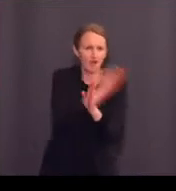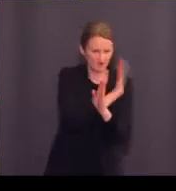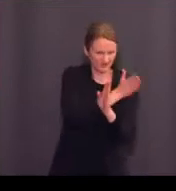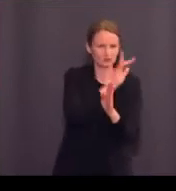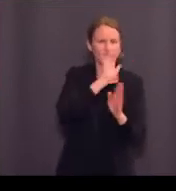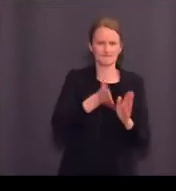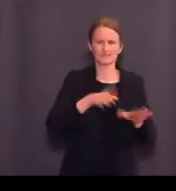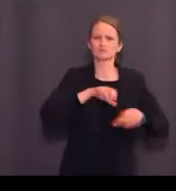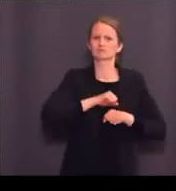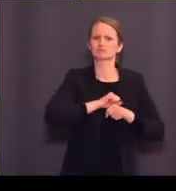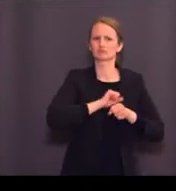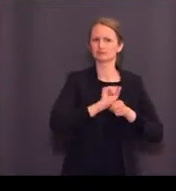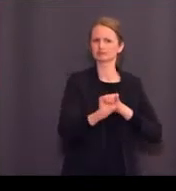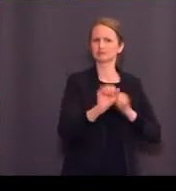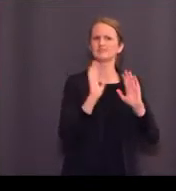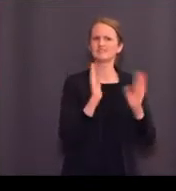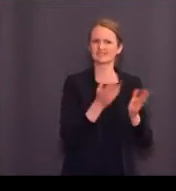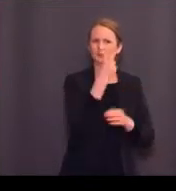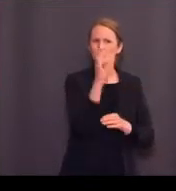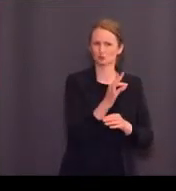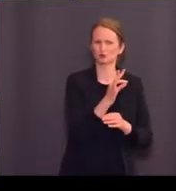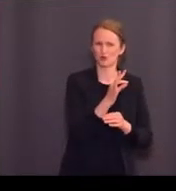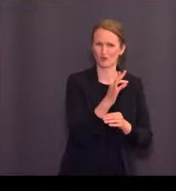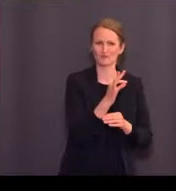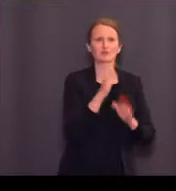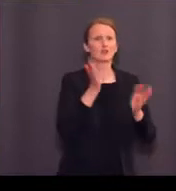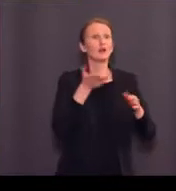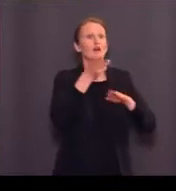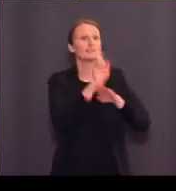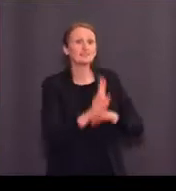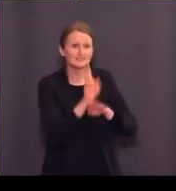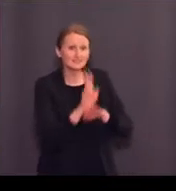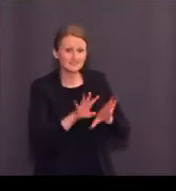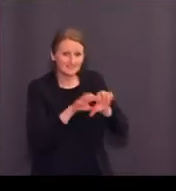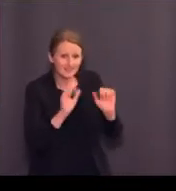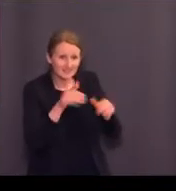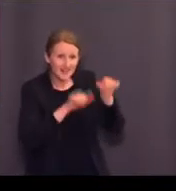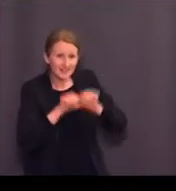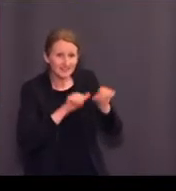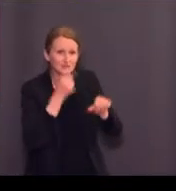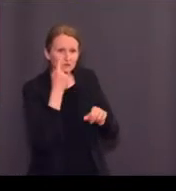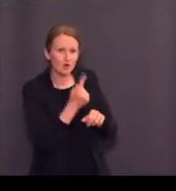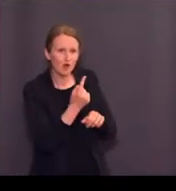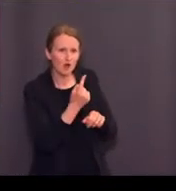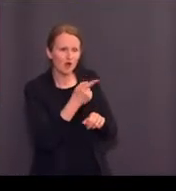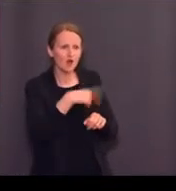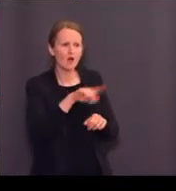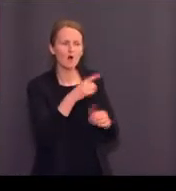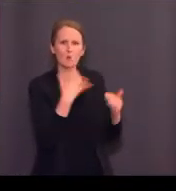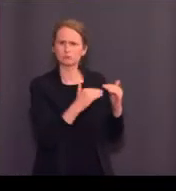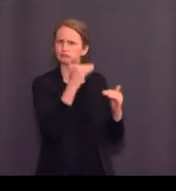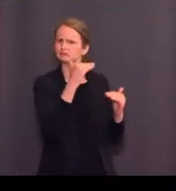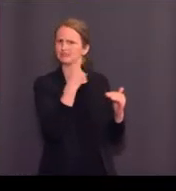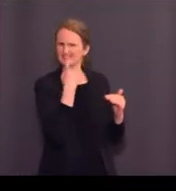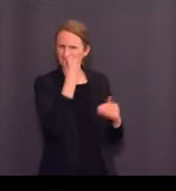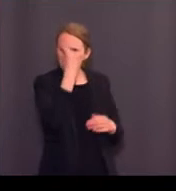contamination n'avait pas été constatée avant qu'on puisse l'objectiver par la présence des anticorps relevés par cette étude. Chez